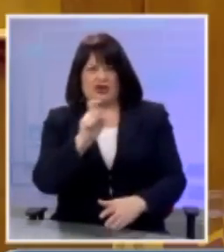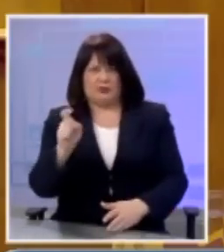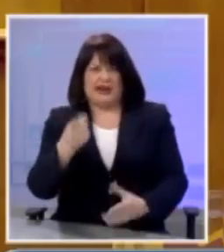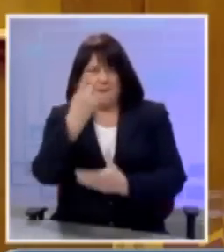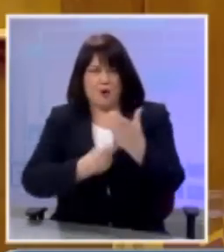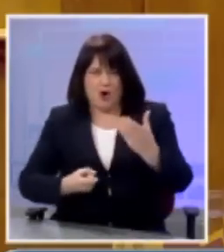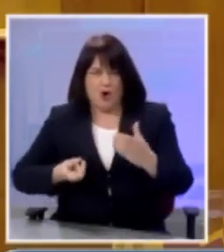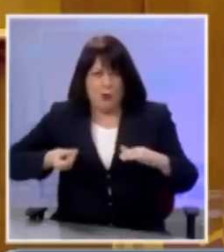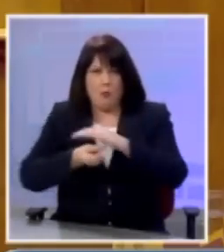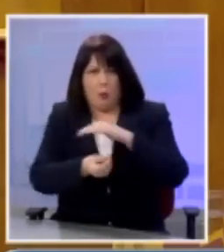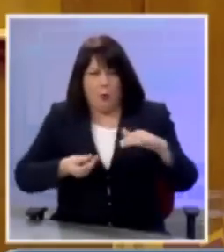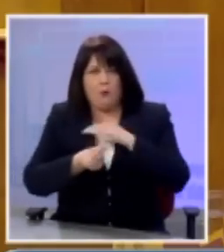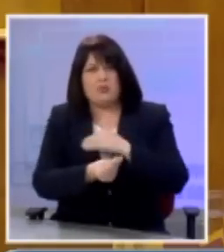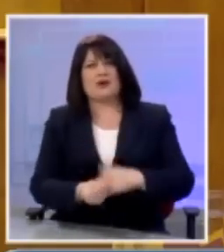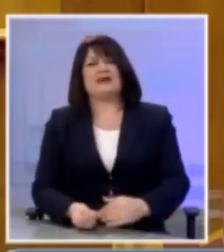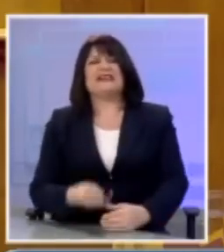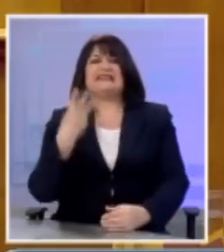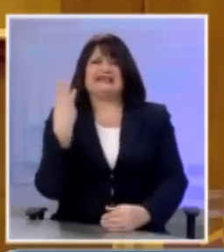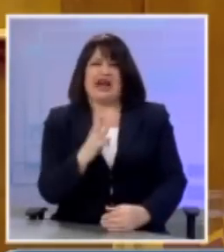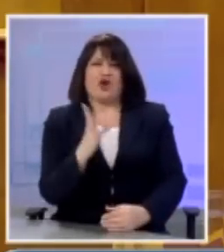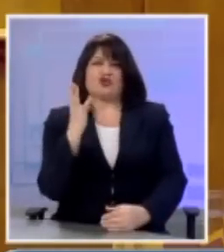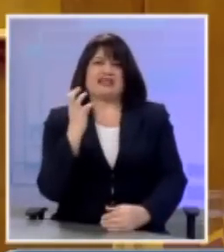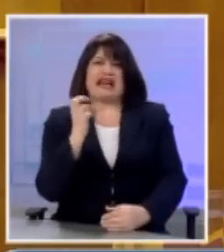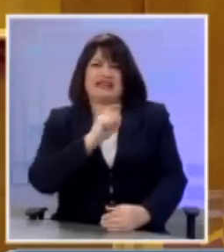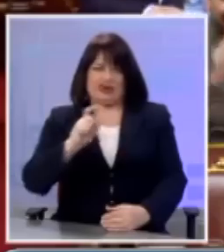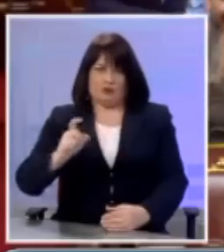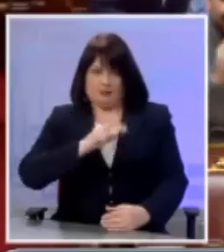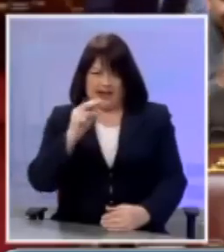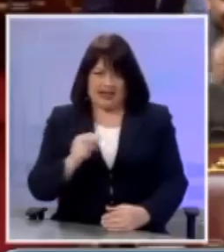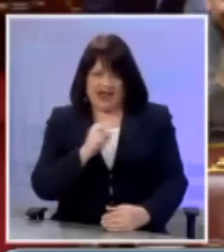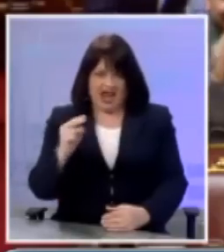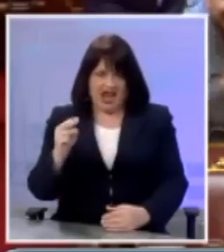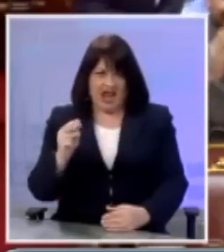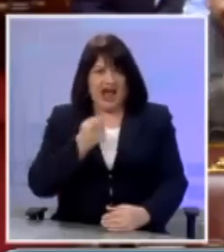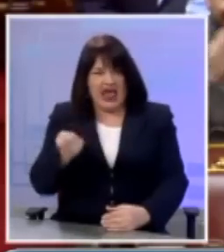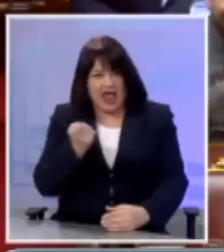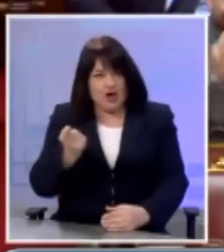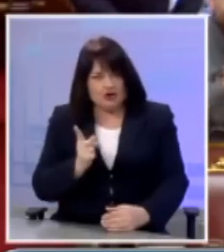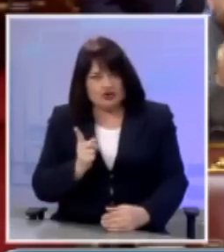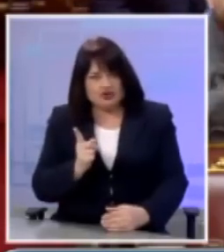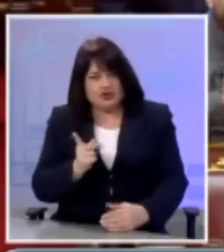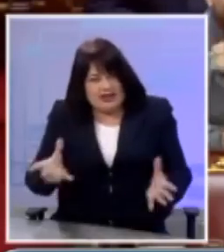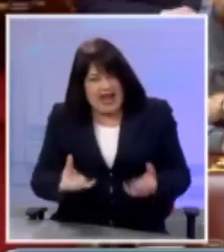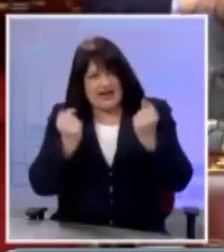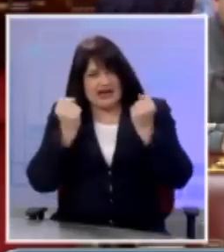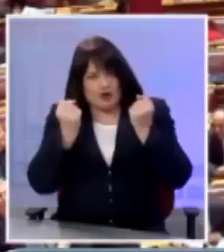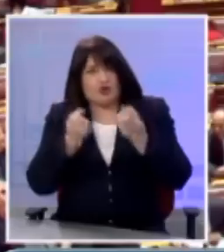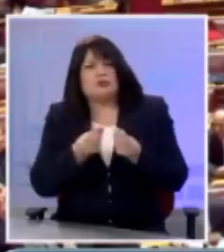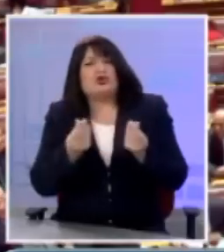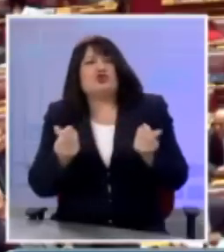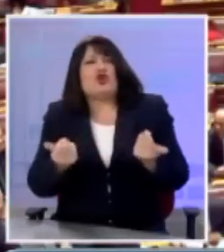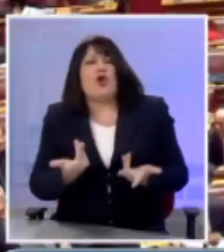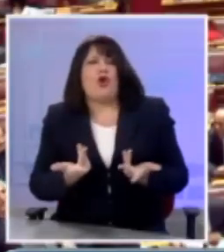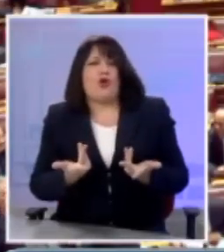πρόσφυγες και 340 είναι το χρέος, για να γλιτώσετε από το χρέος. Αυτή είναι η μέθοδός σας.